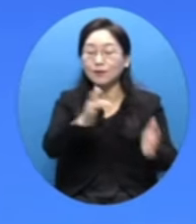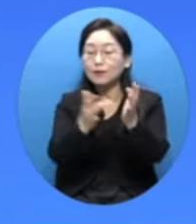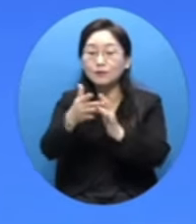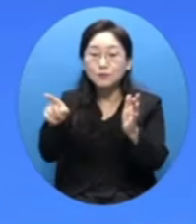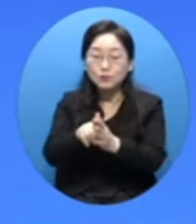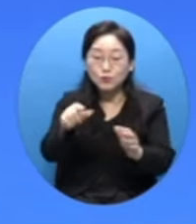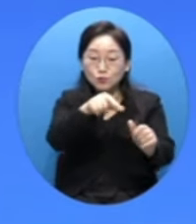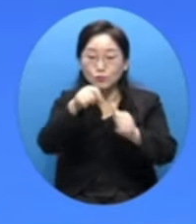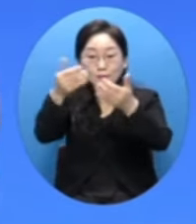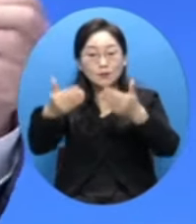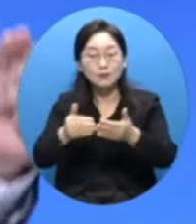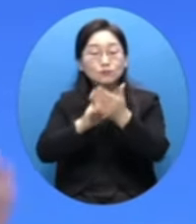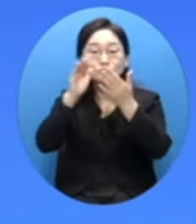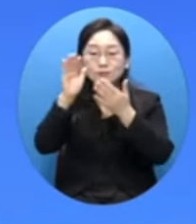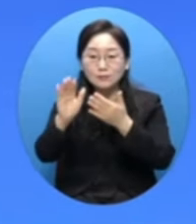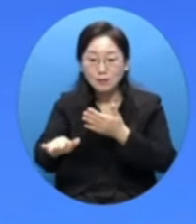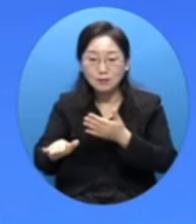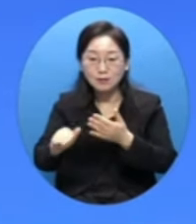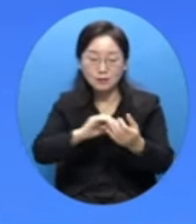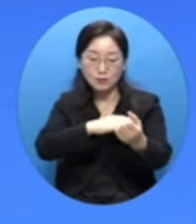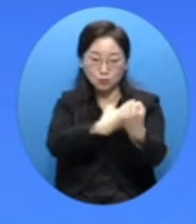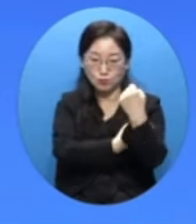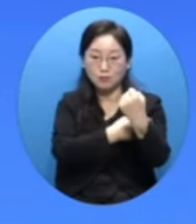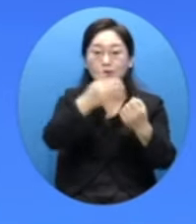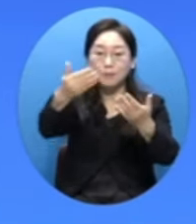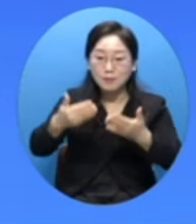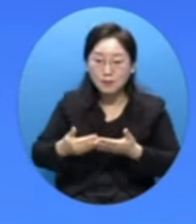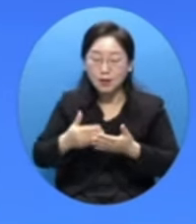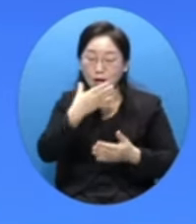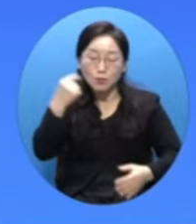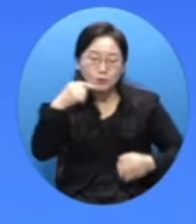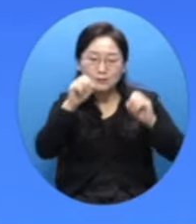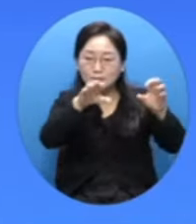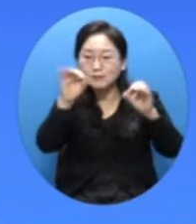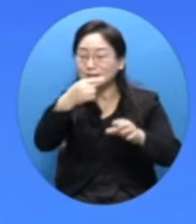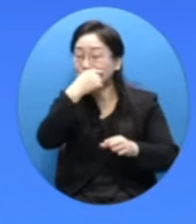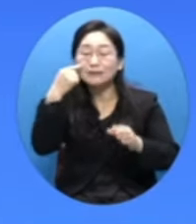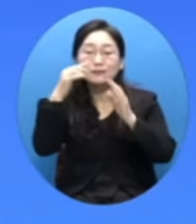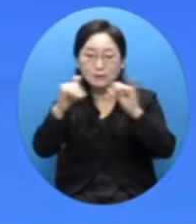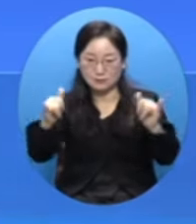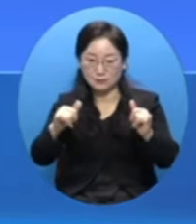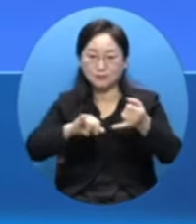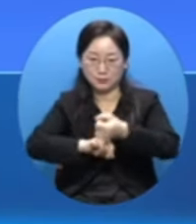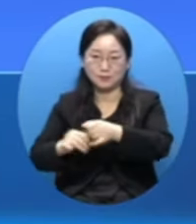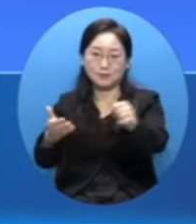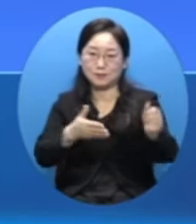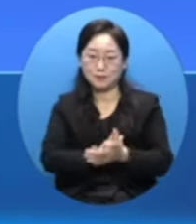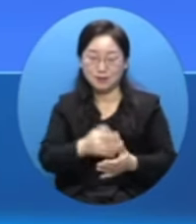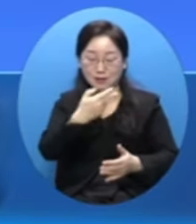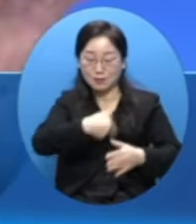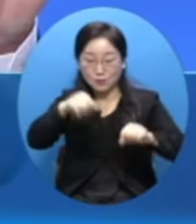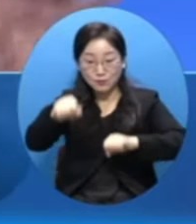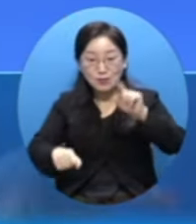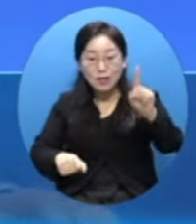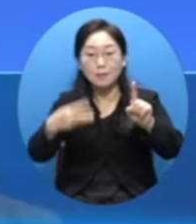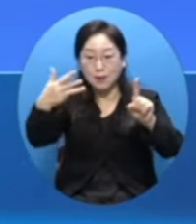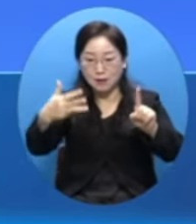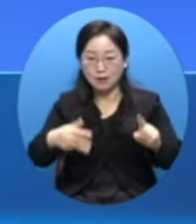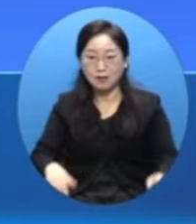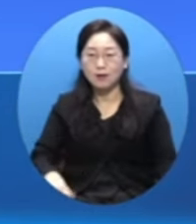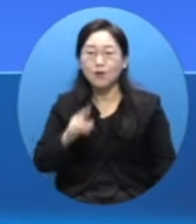구원받은 다음 권능을 받아서 복음의 증인의 삶을 살아가야 합니다. 사도행전 1장 8절로 말씀합니다.